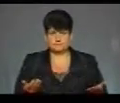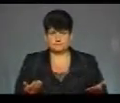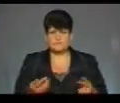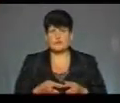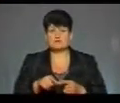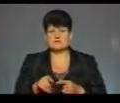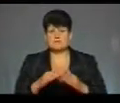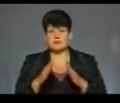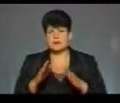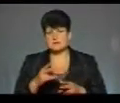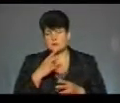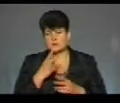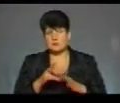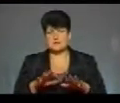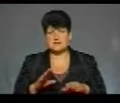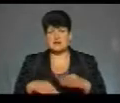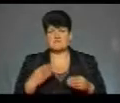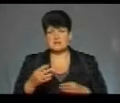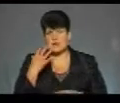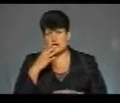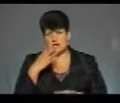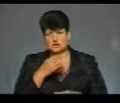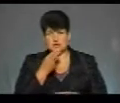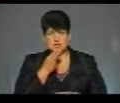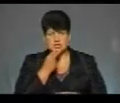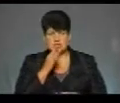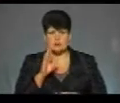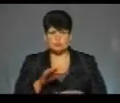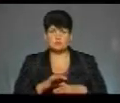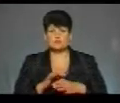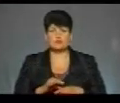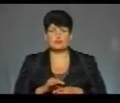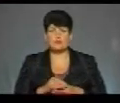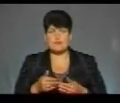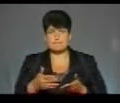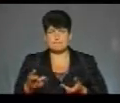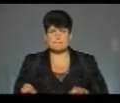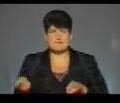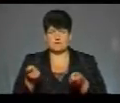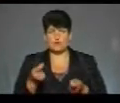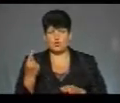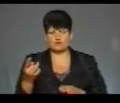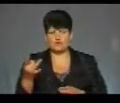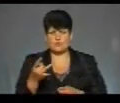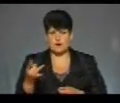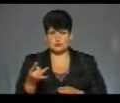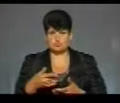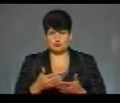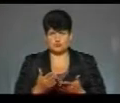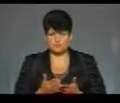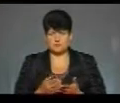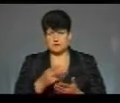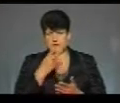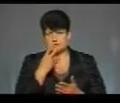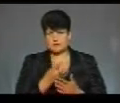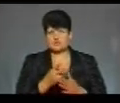палаці передбачено місце для видачі гарячої їжі, яка буде здійснюватись на підноси в одноразову посуду. Тобто